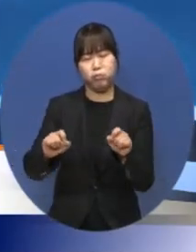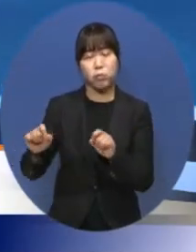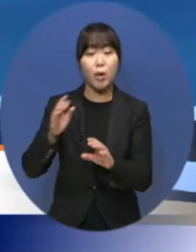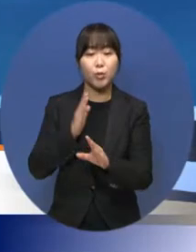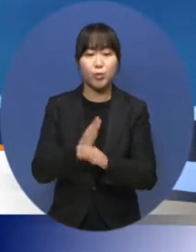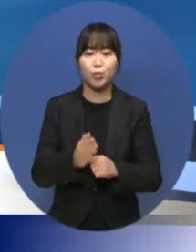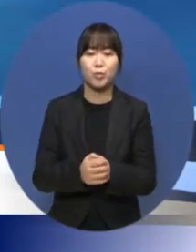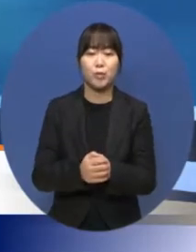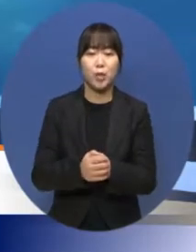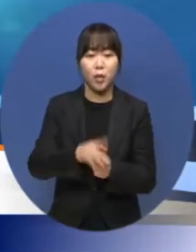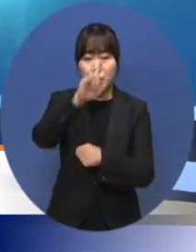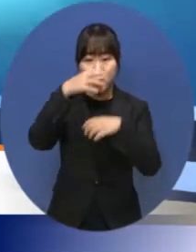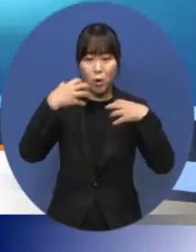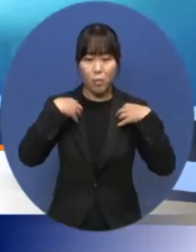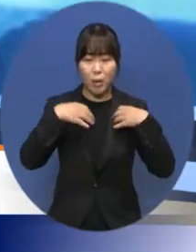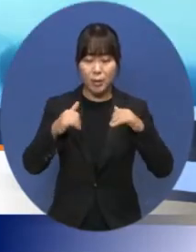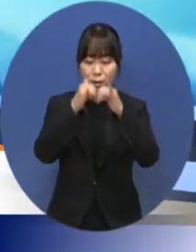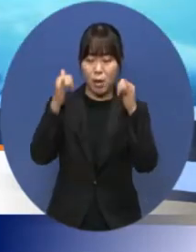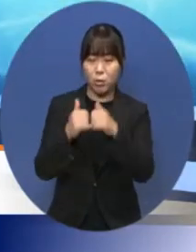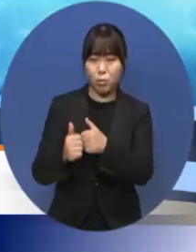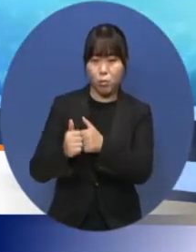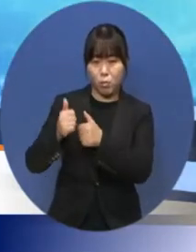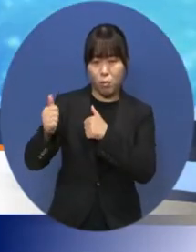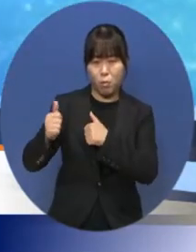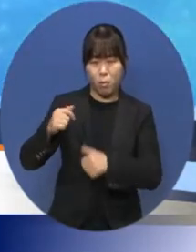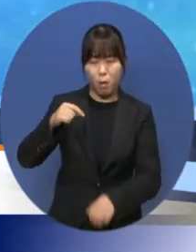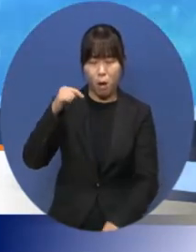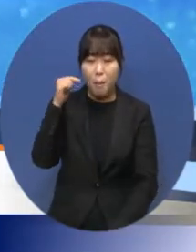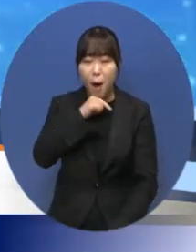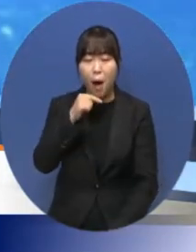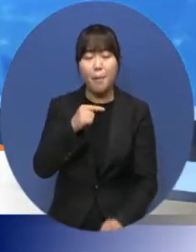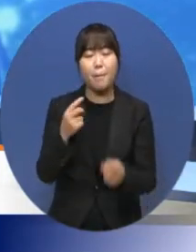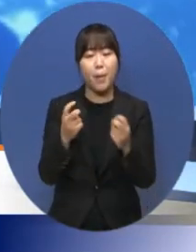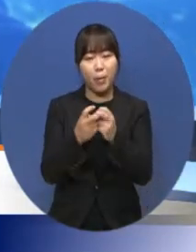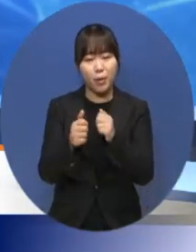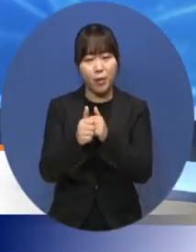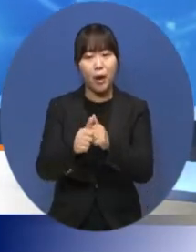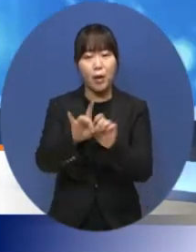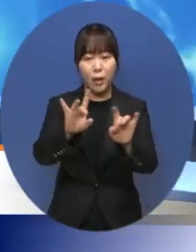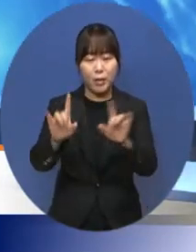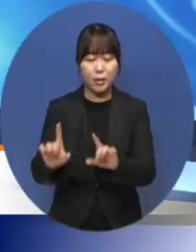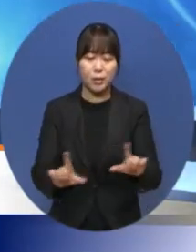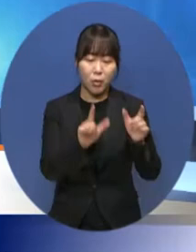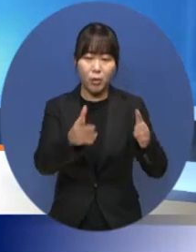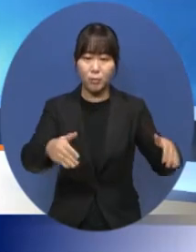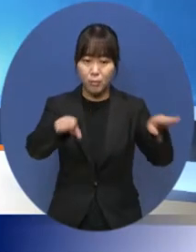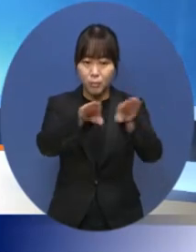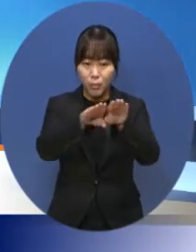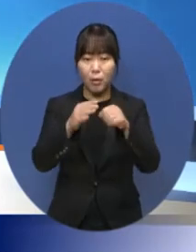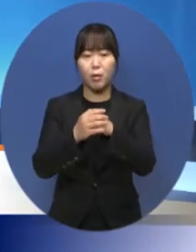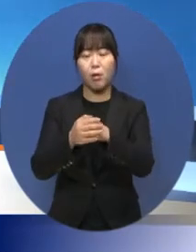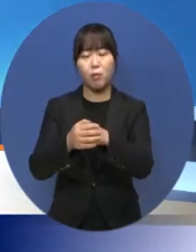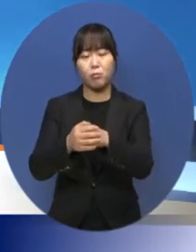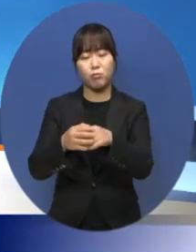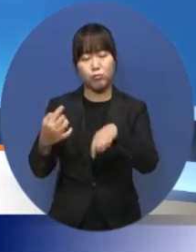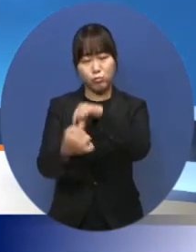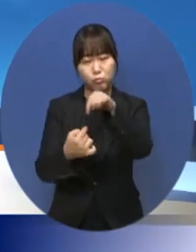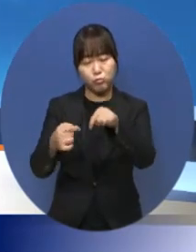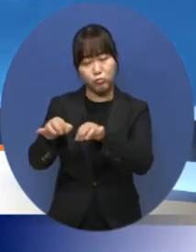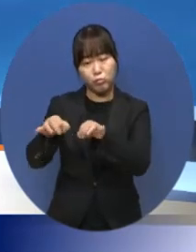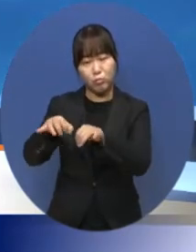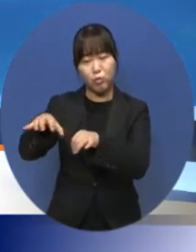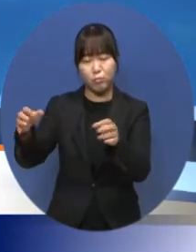있는데요. 정부의 강력한 사회적 거리두기 방침에 따라 각종 생활시설과 영업장이